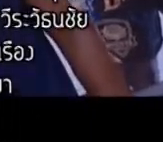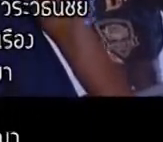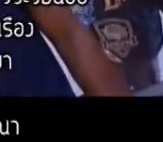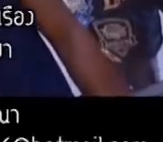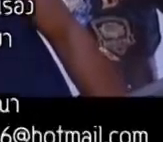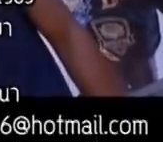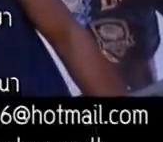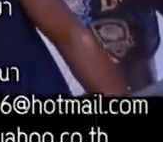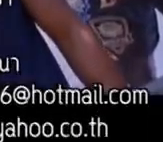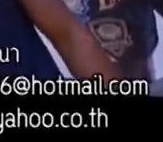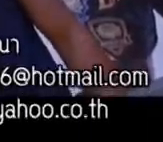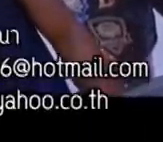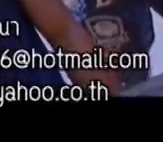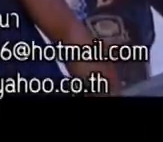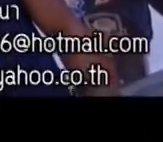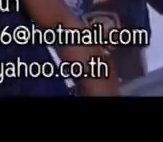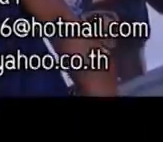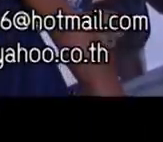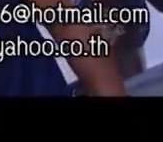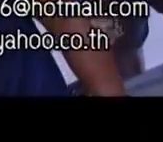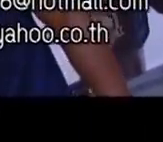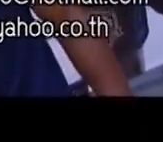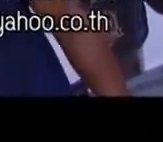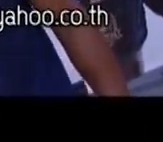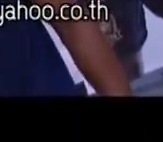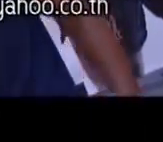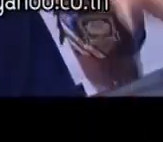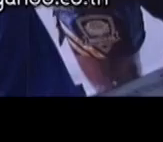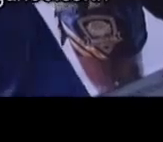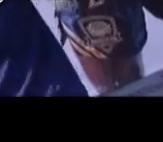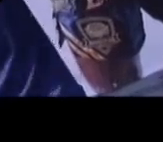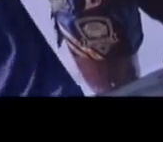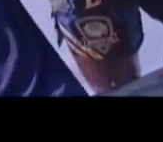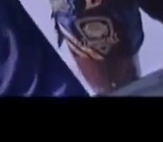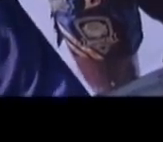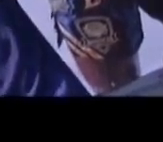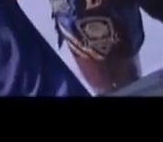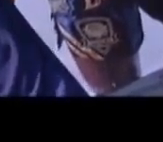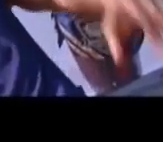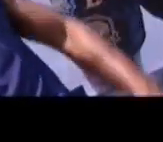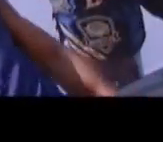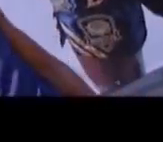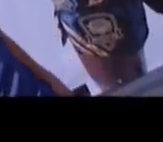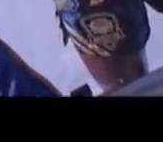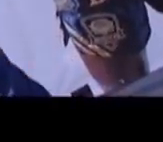อารยศาปัติ สะดวกปอภัยทันสมัยเป็นทำทั่วถึงเท่าเทียมเจ้ยเจ้ย